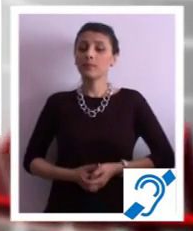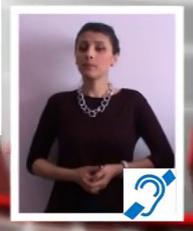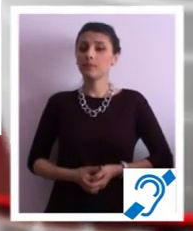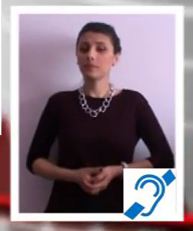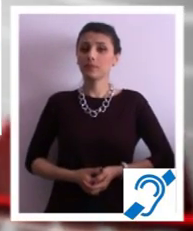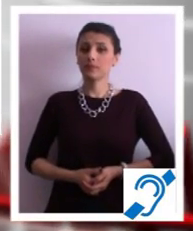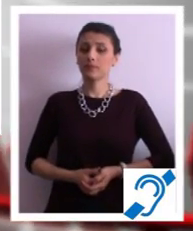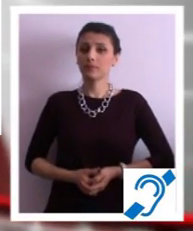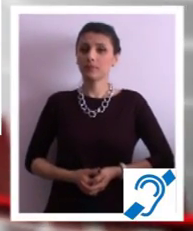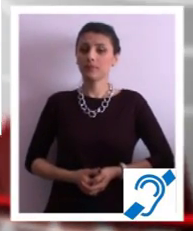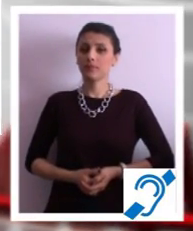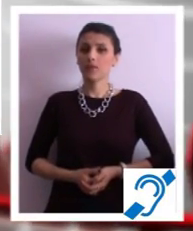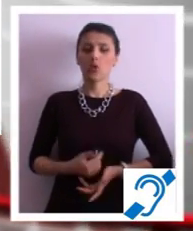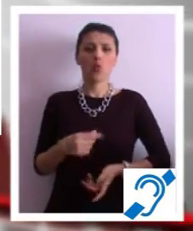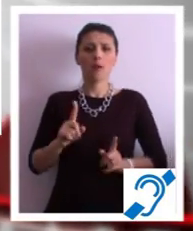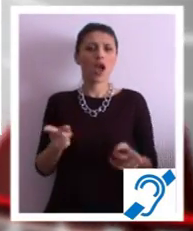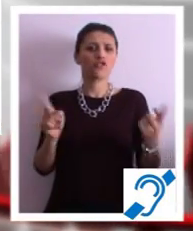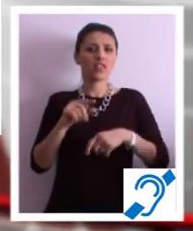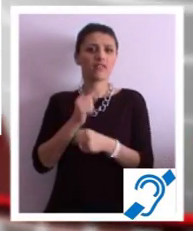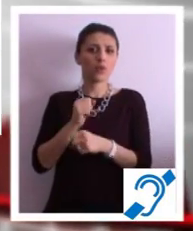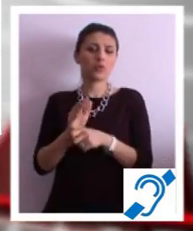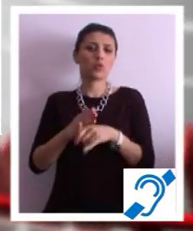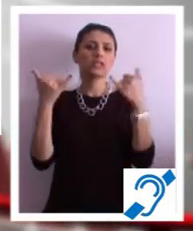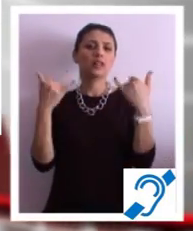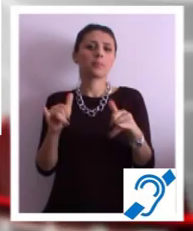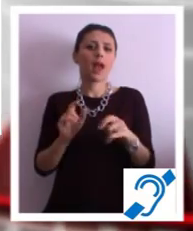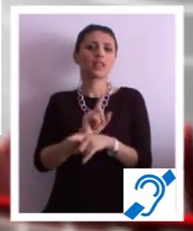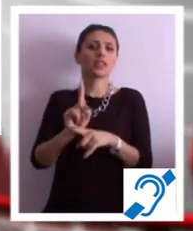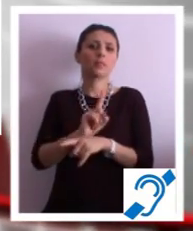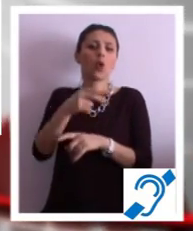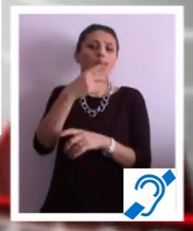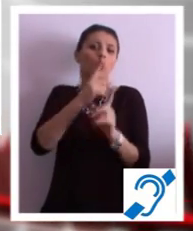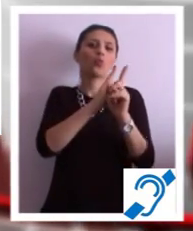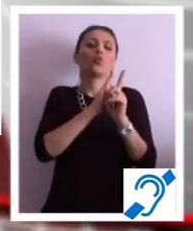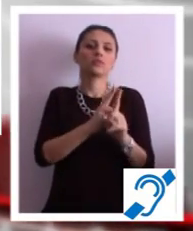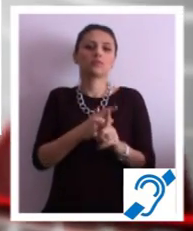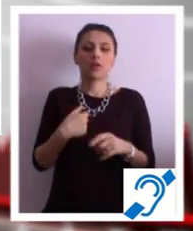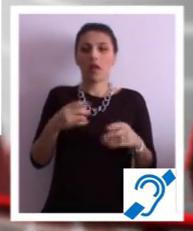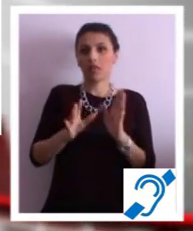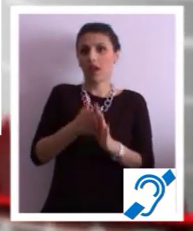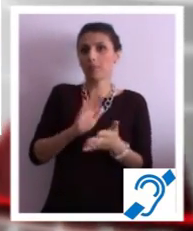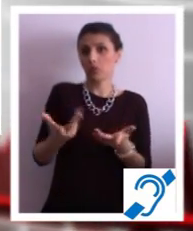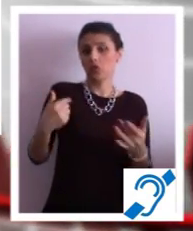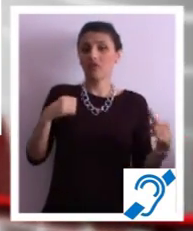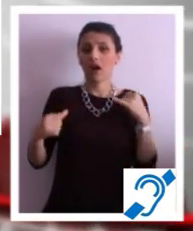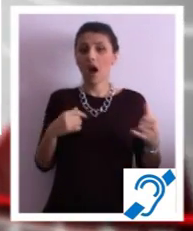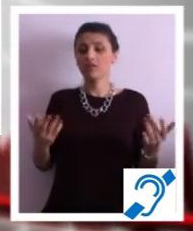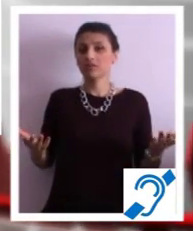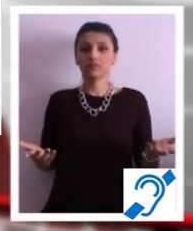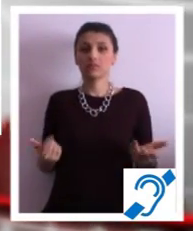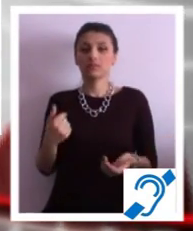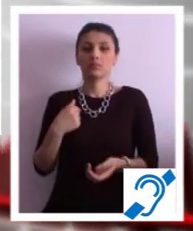Nu am altceva de făcut, fiindcă s-a întâmplat în afara orilor de curs, nu s-a întâmplat în timpul orilor de curs. Eram vacanță, deci nu pot